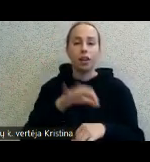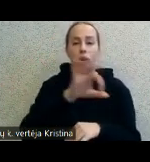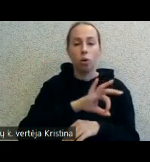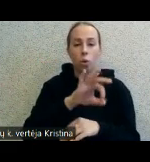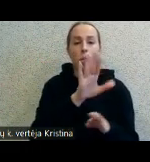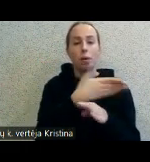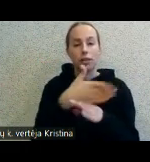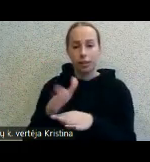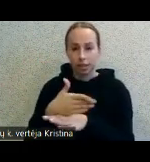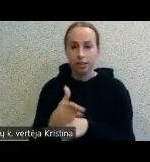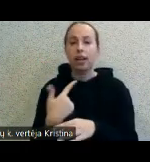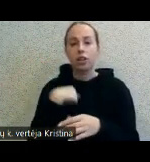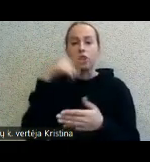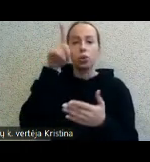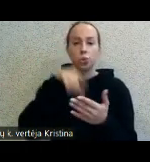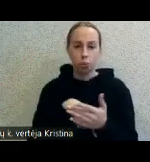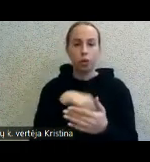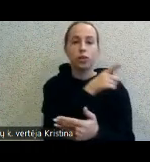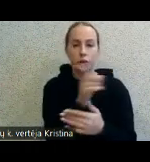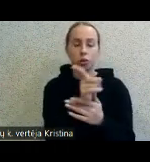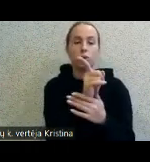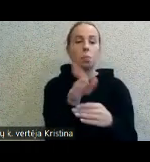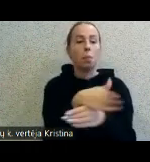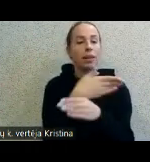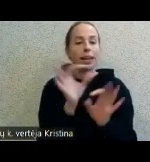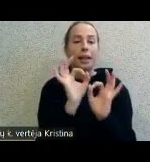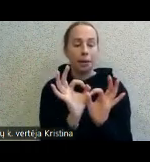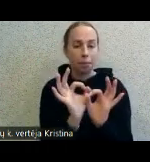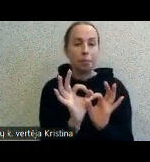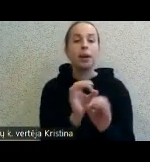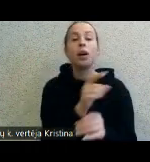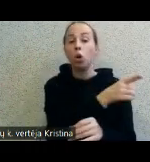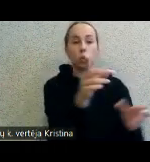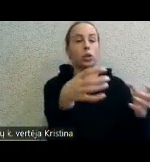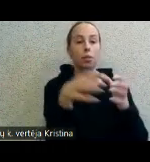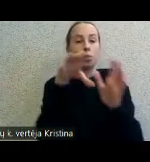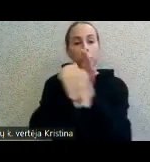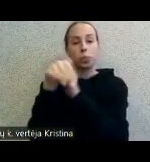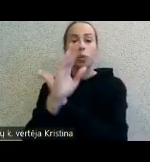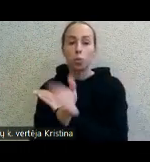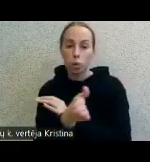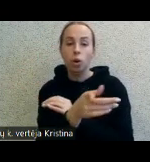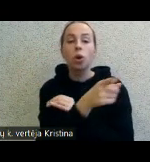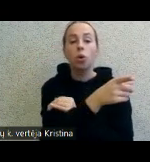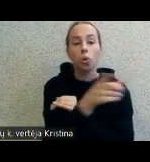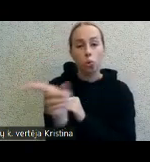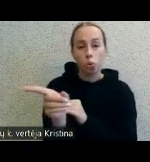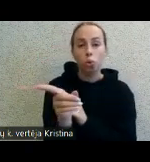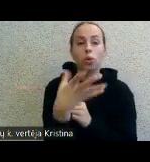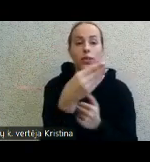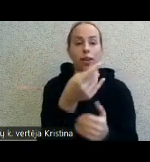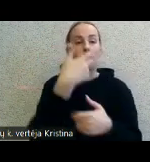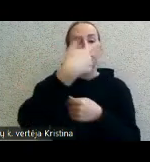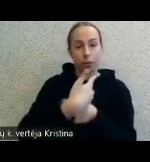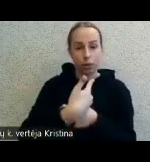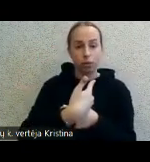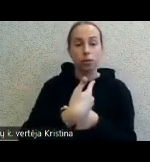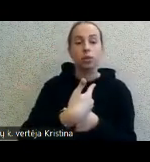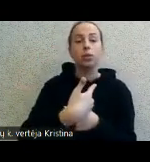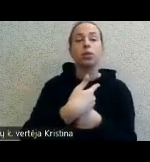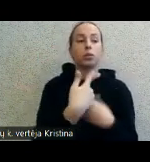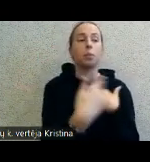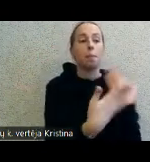tinkamai jūs suskirstyti. Taigi, kai būsite kambariuose, tai įsijunkite kameras, įsijunkite į